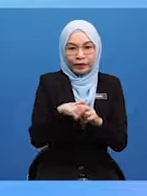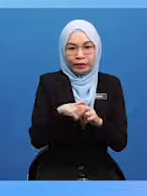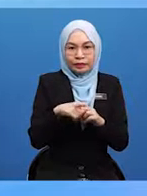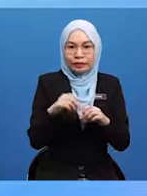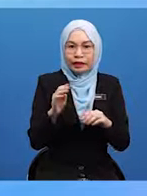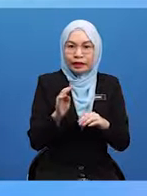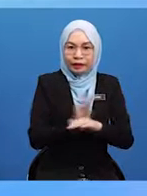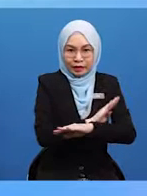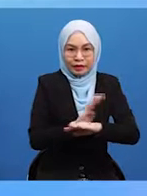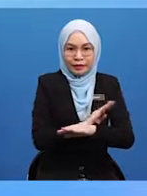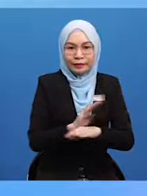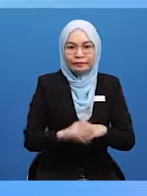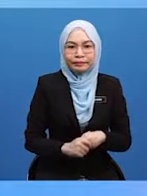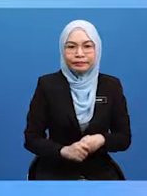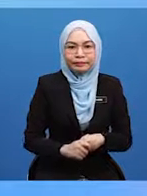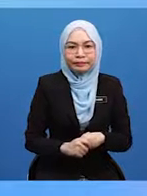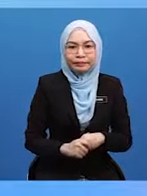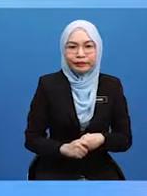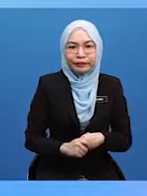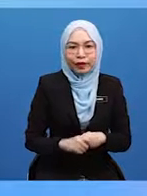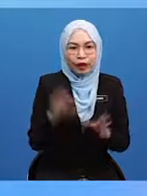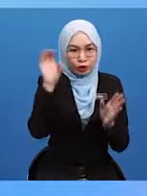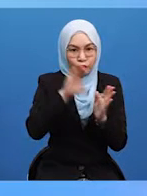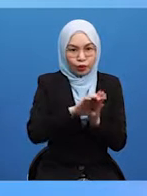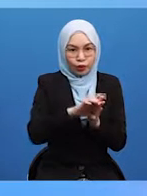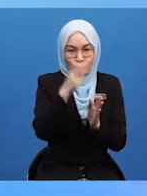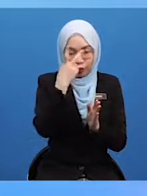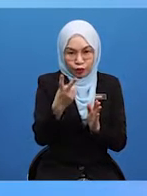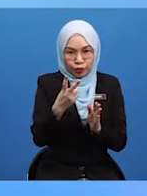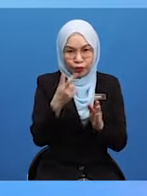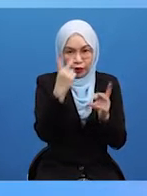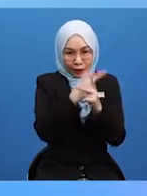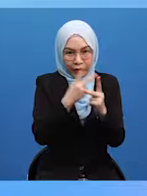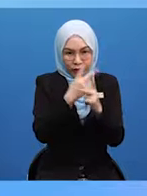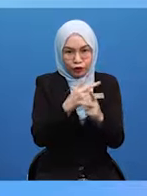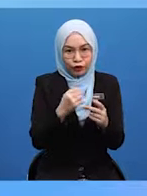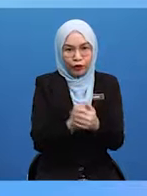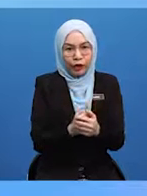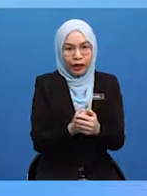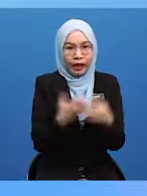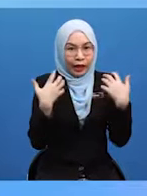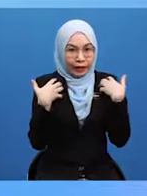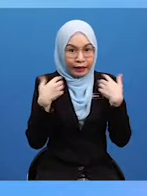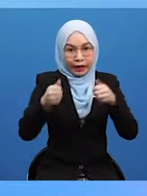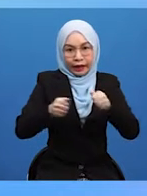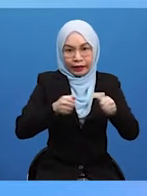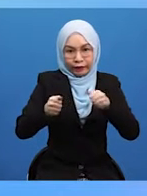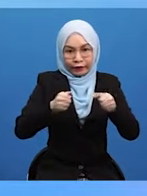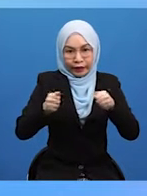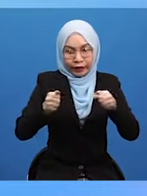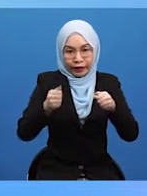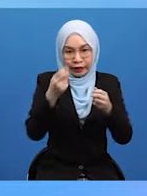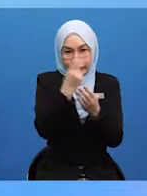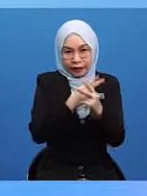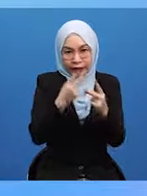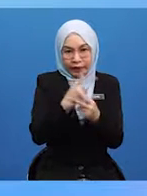terkenal dengan pelbagai aktiviti pelancongan. Contohnya, Bandaraya Melaka dan Port